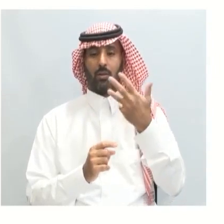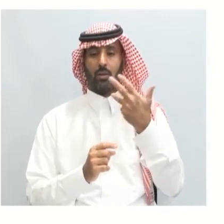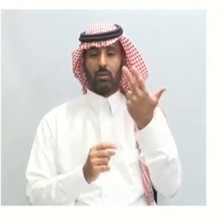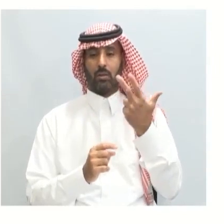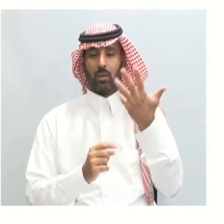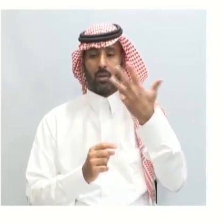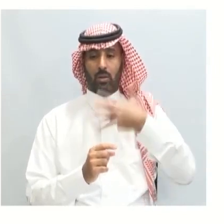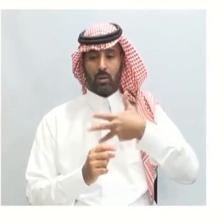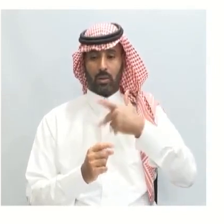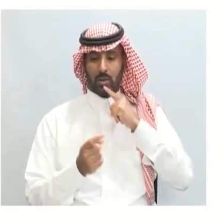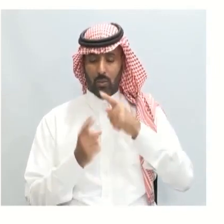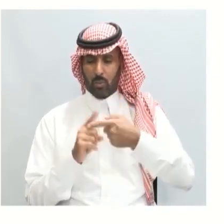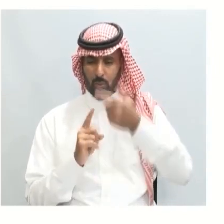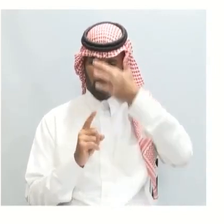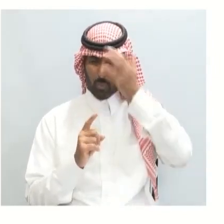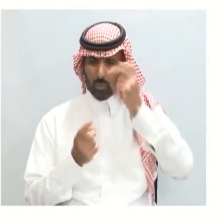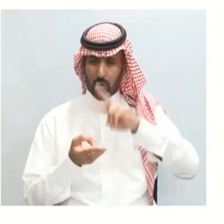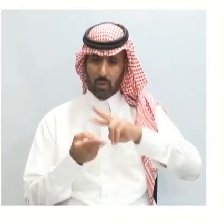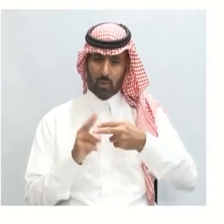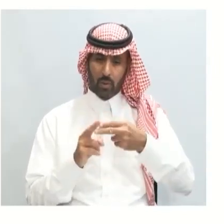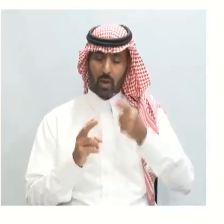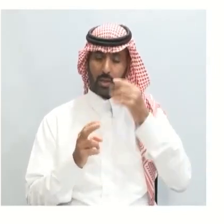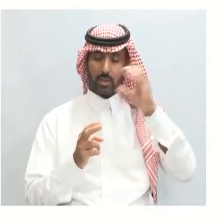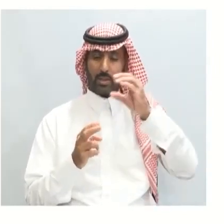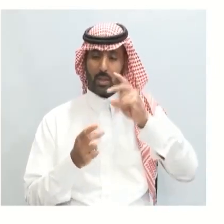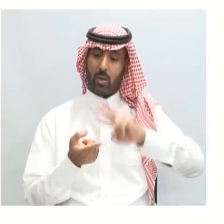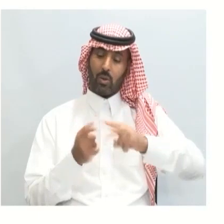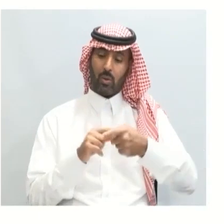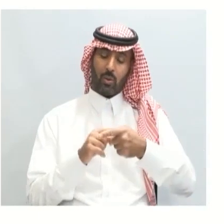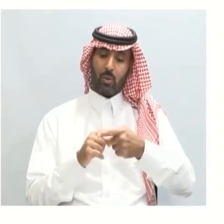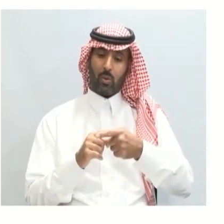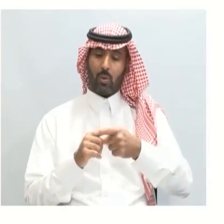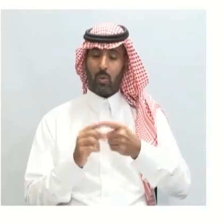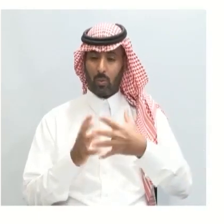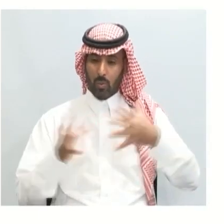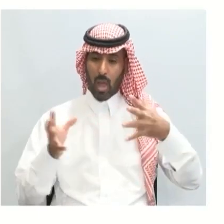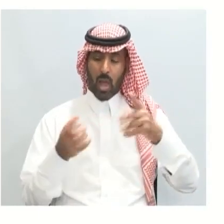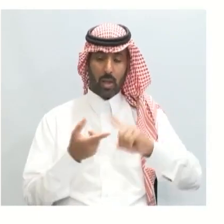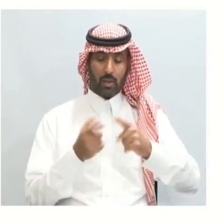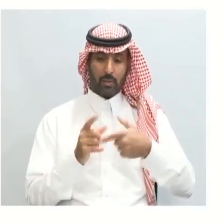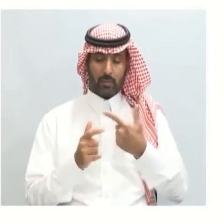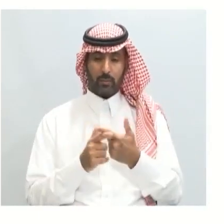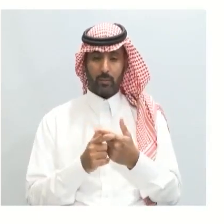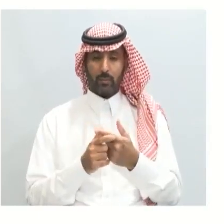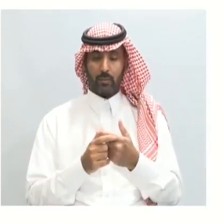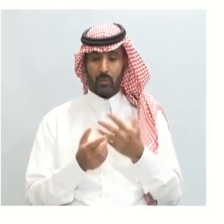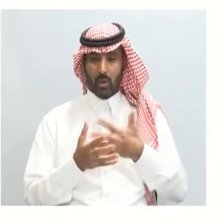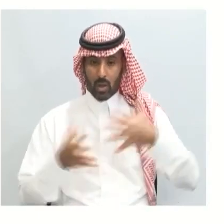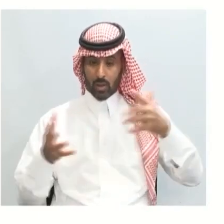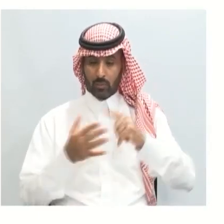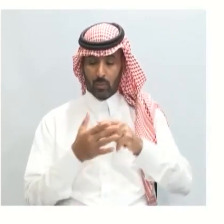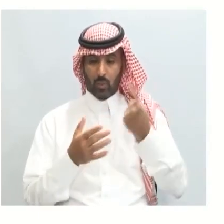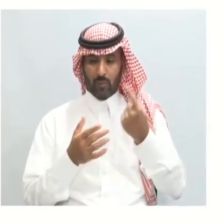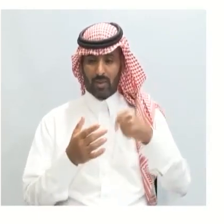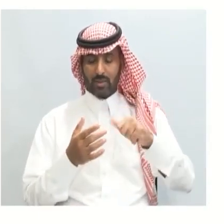لتر عند اي درجه حراره سليلوزيه سيزيد الحجم ليصل الى 1. 12 لتر لاحظ المطلوب